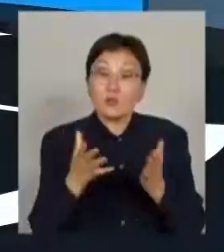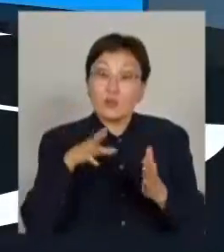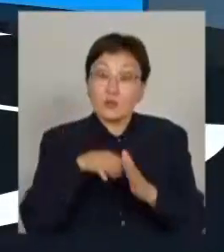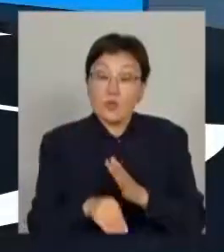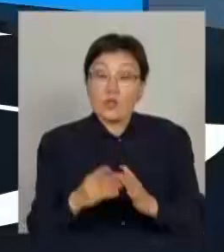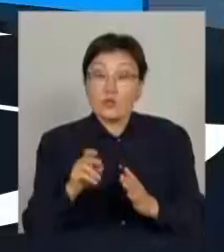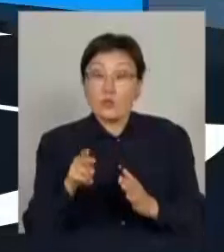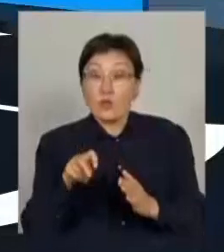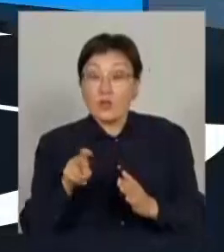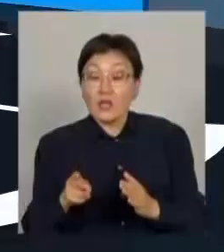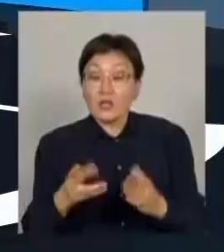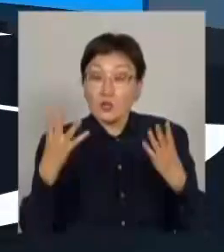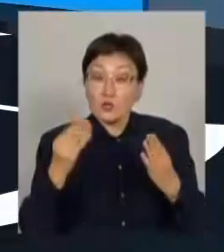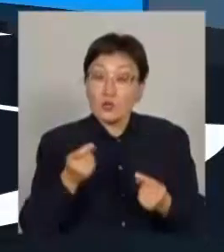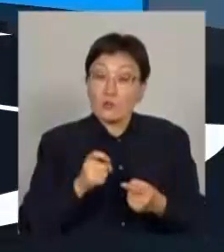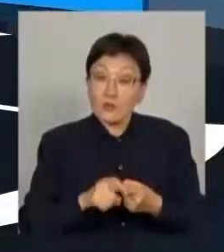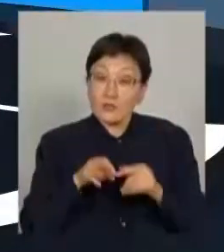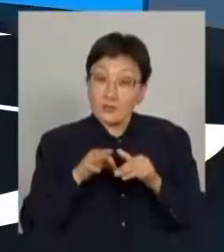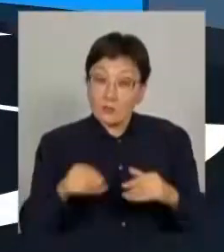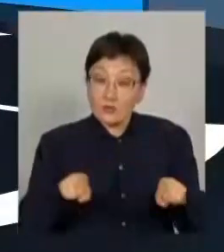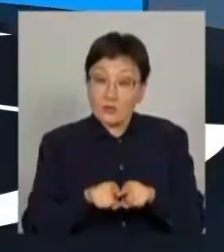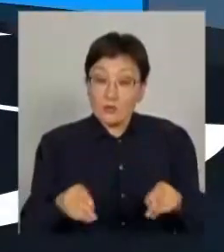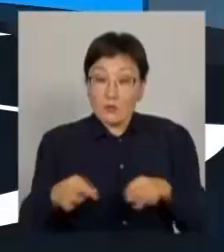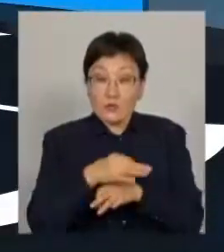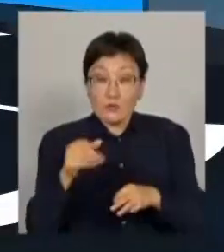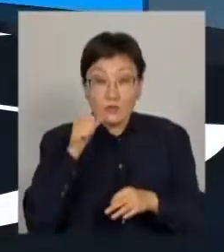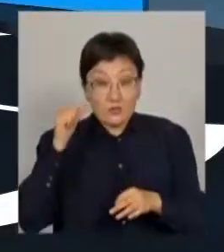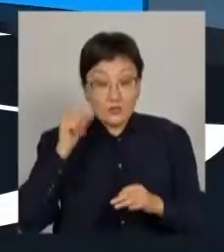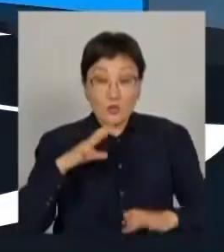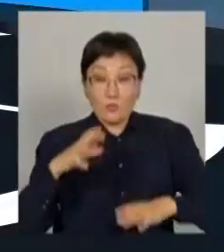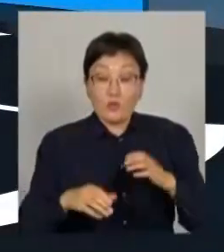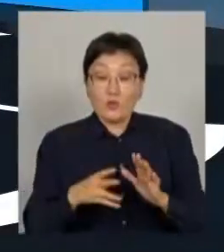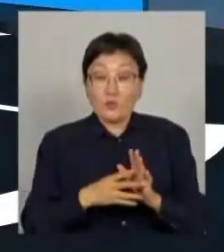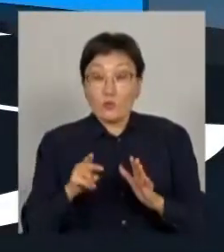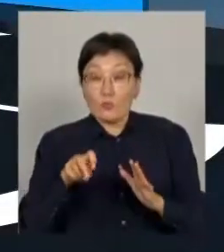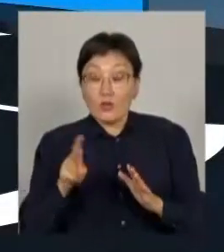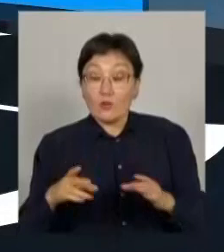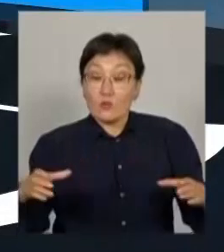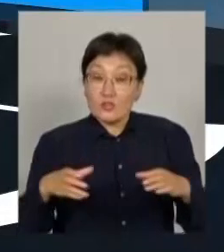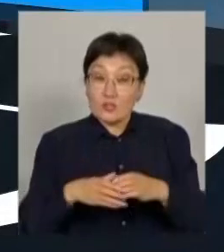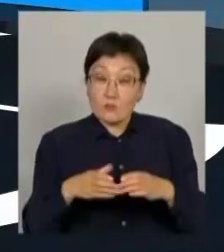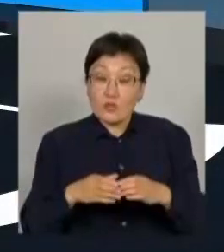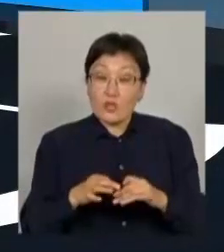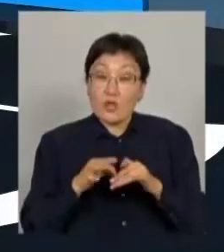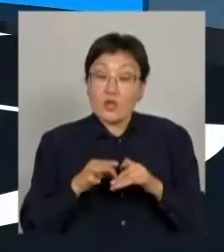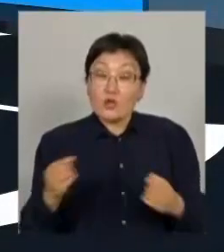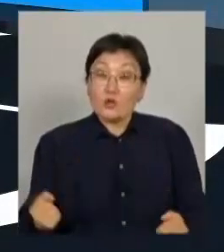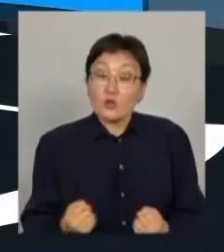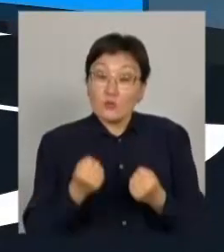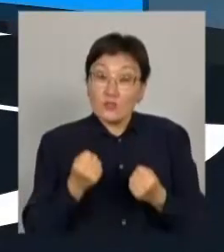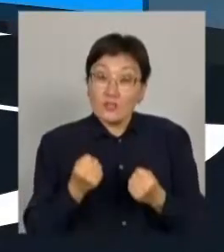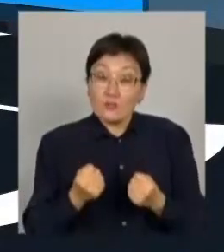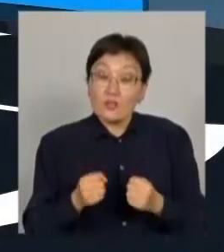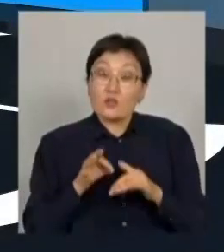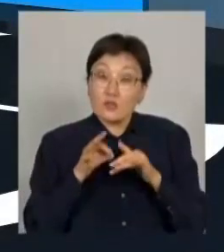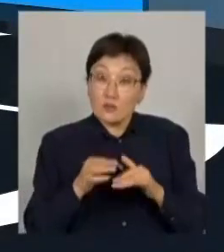9 құмалақ күні қарсаңында ұйымдастырылған. Мұндай бастама былтыр дүниежүзілік 9 құмалақ федерациясының мұрындық болуымен енгізілген еді.